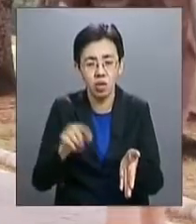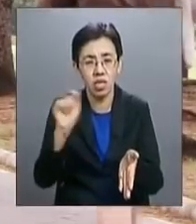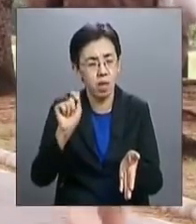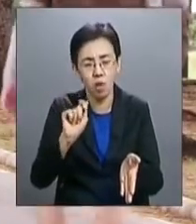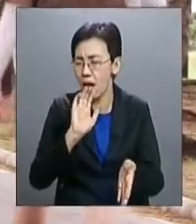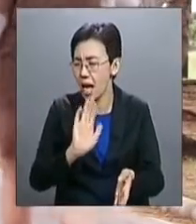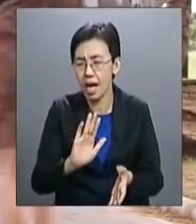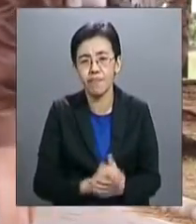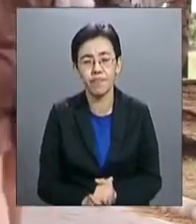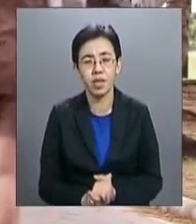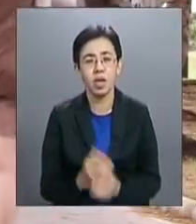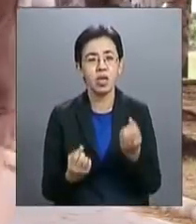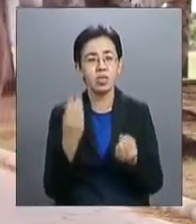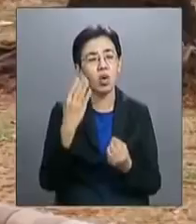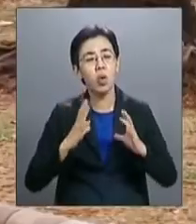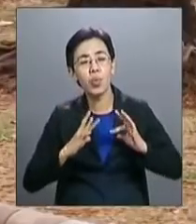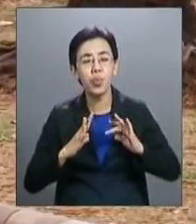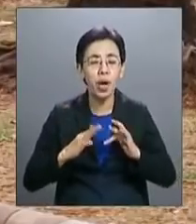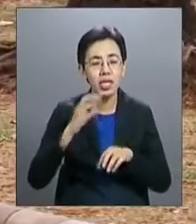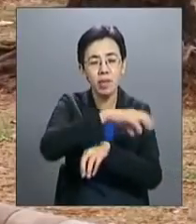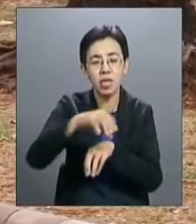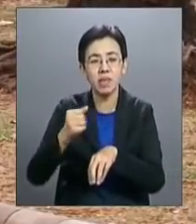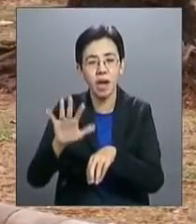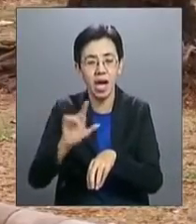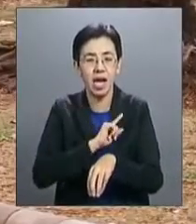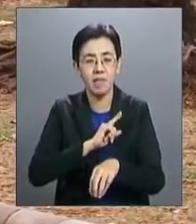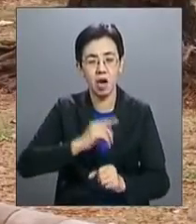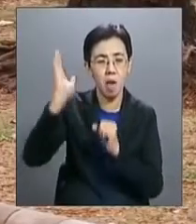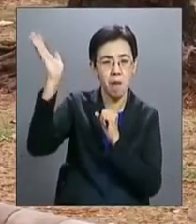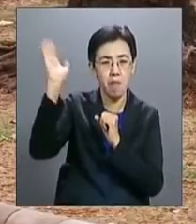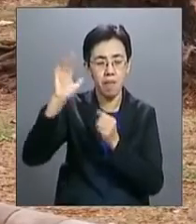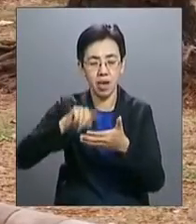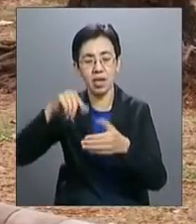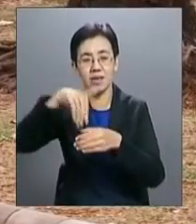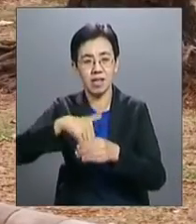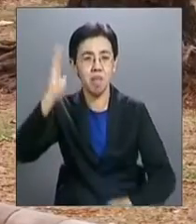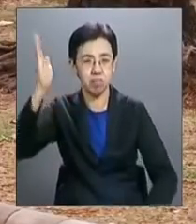าธารณะ15แห่งของกรุงเทพมหานครเป็นที่ปราศัยหาเสียงได้ค่ะ